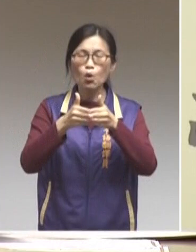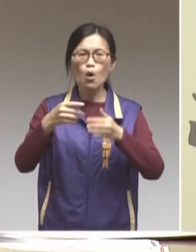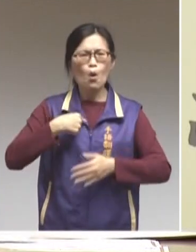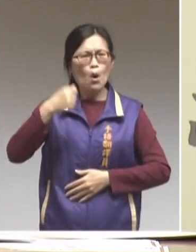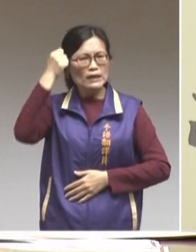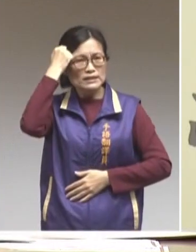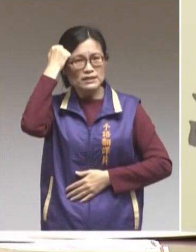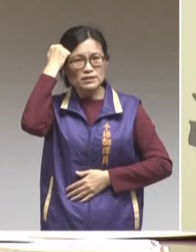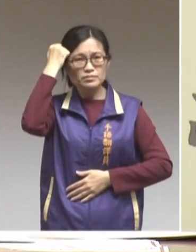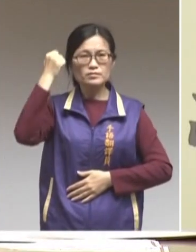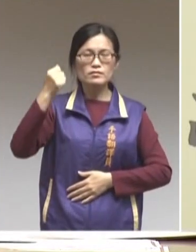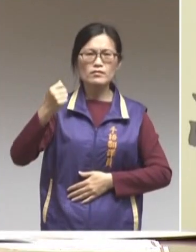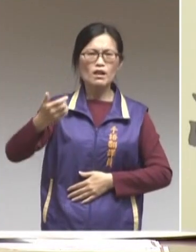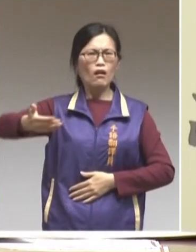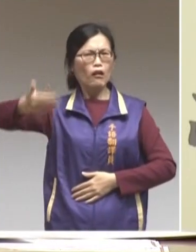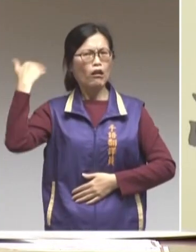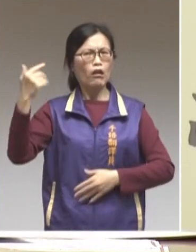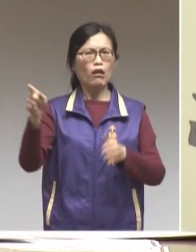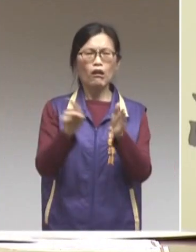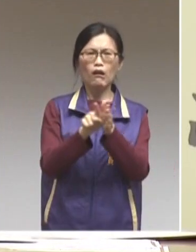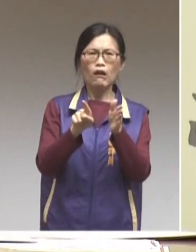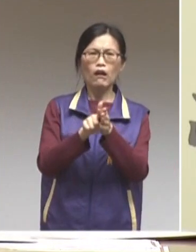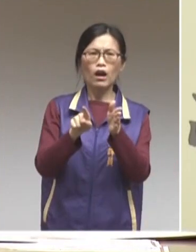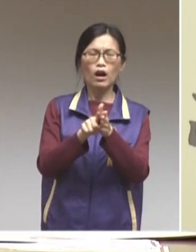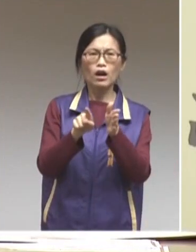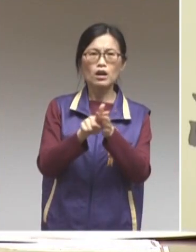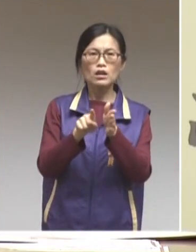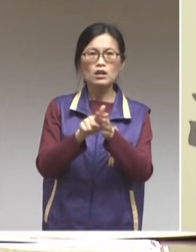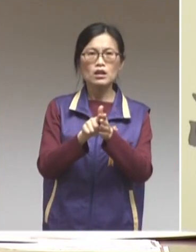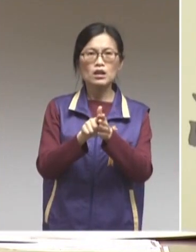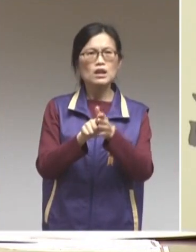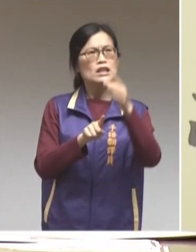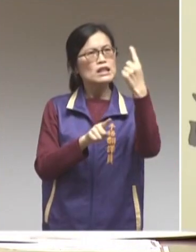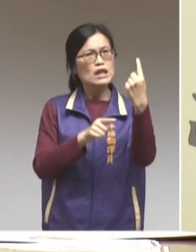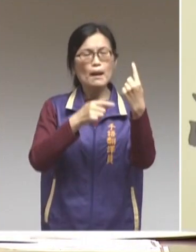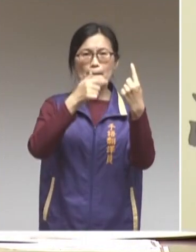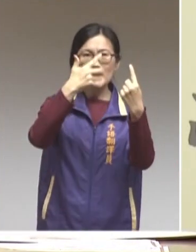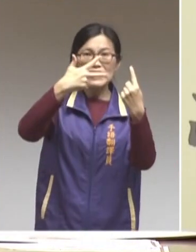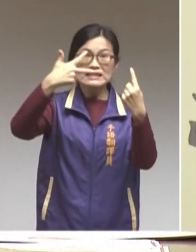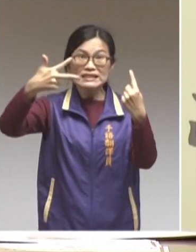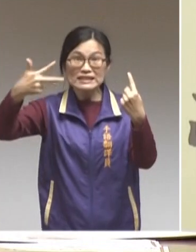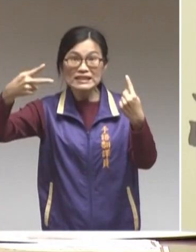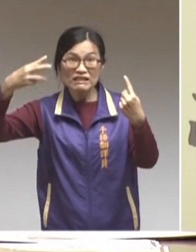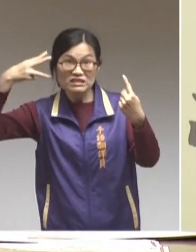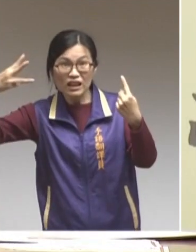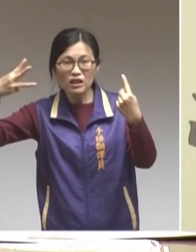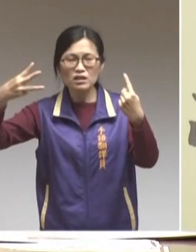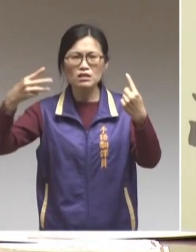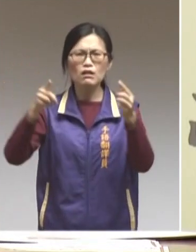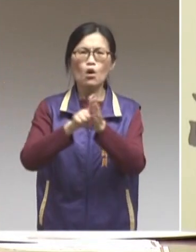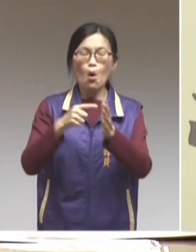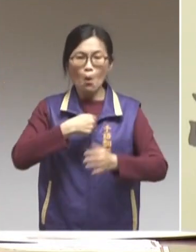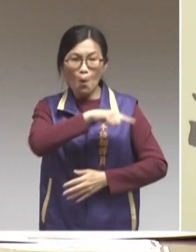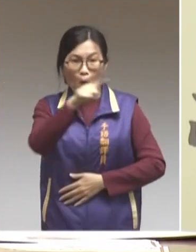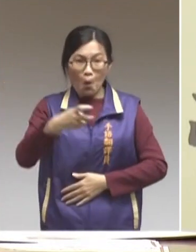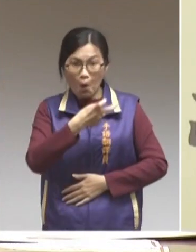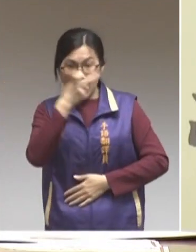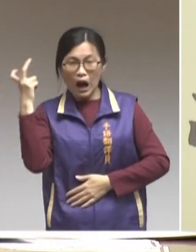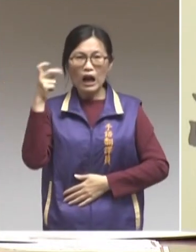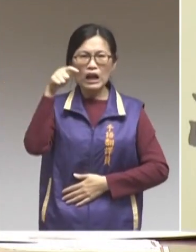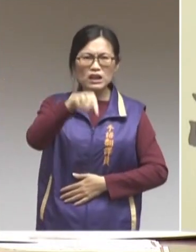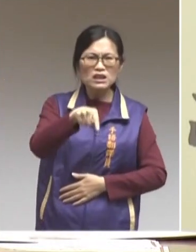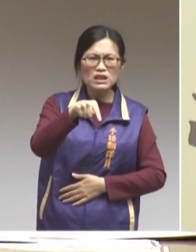象在当时的这个18773啊，当时我们发现这